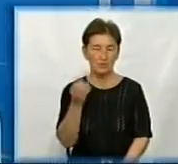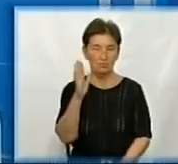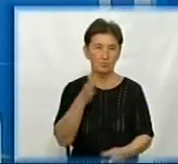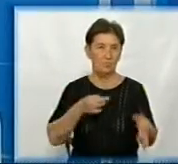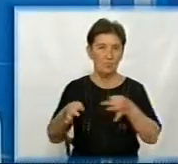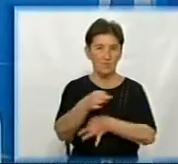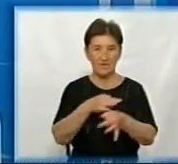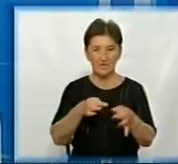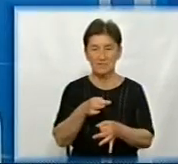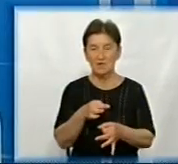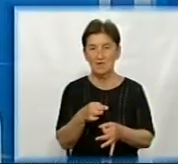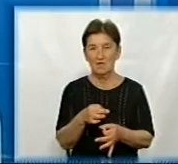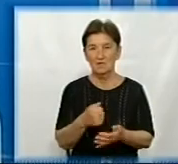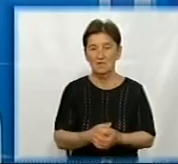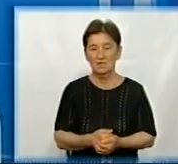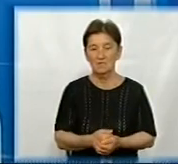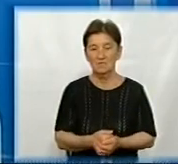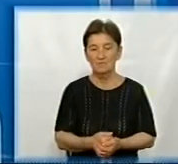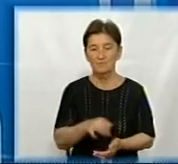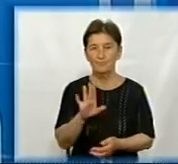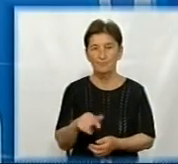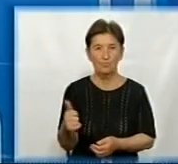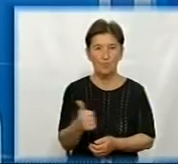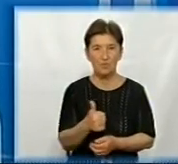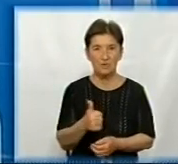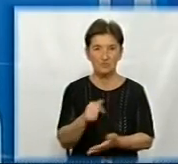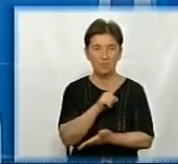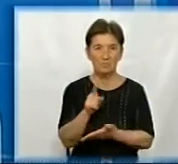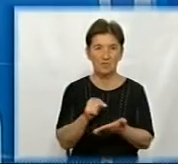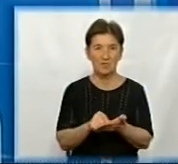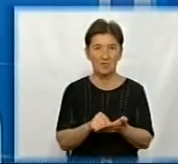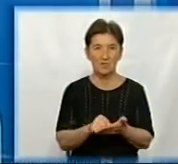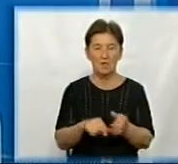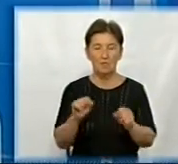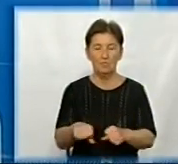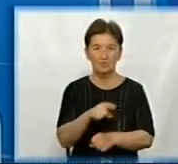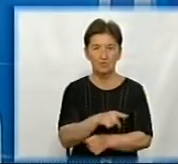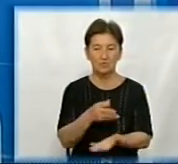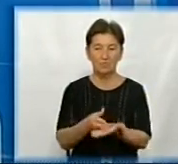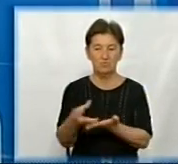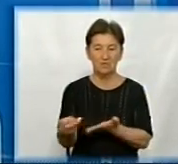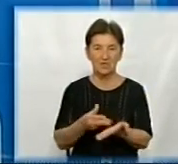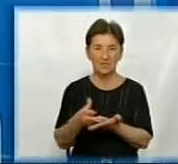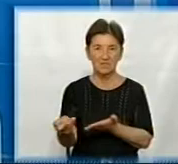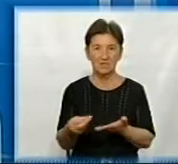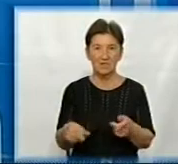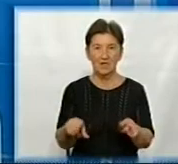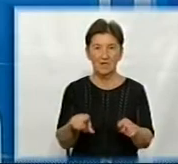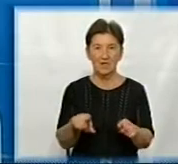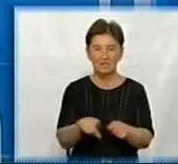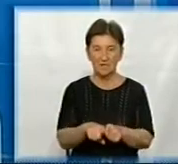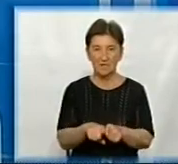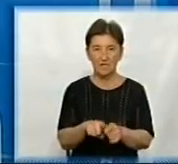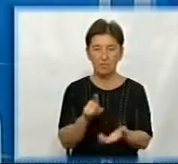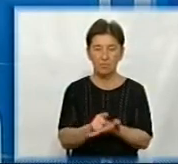що, ну, по-перше, питання, що всі потрібні мають платити ці податки, а не так, як відбувається сьогодні. І тому ми